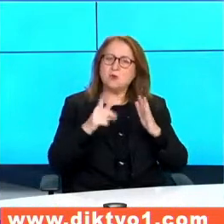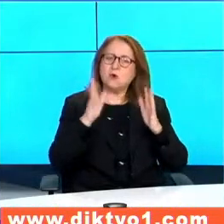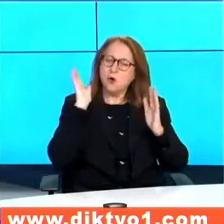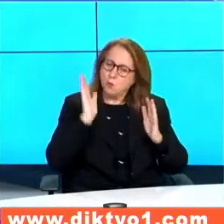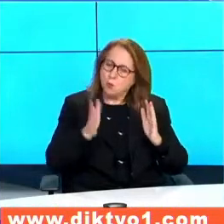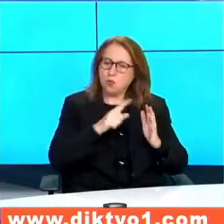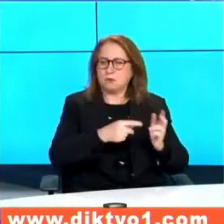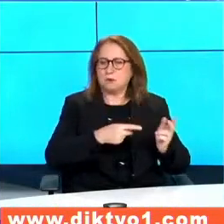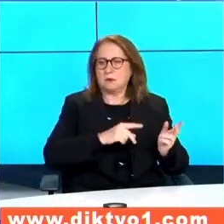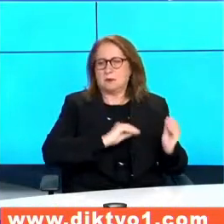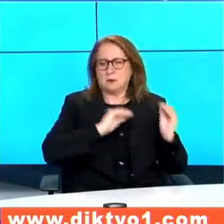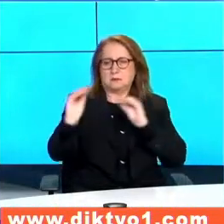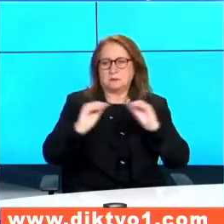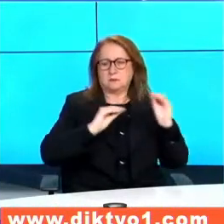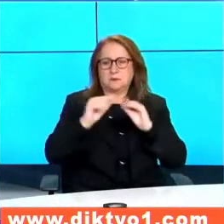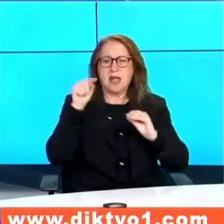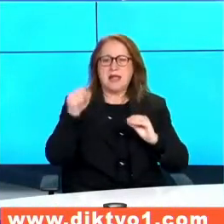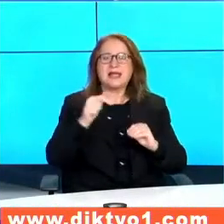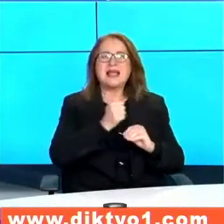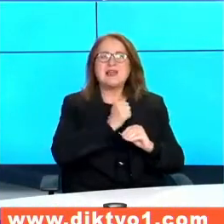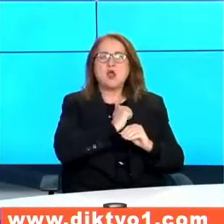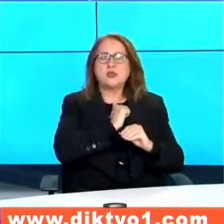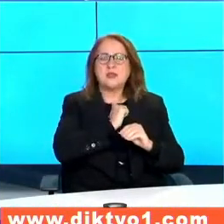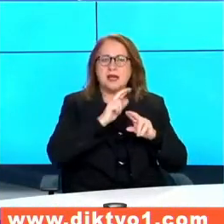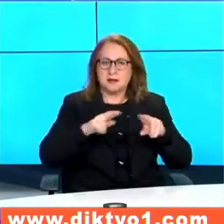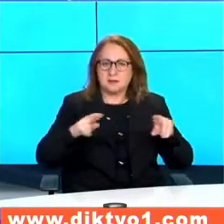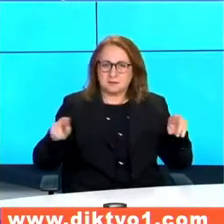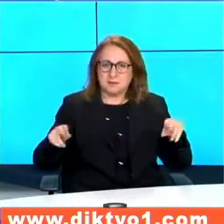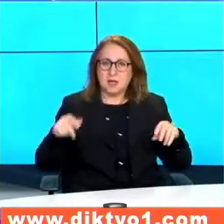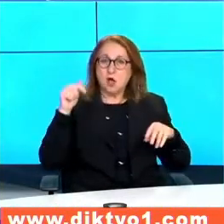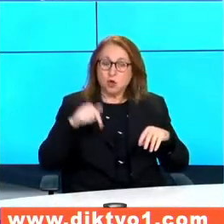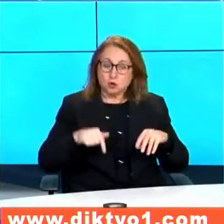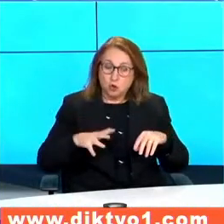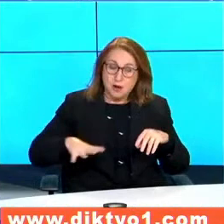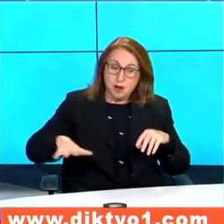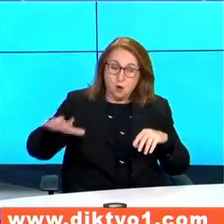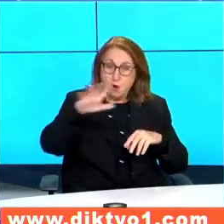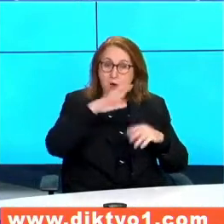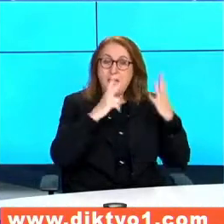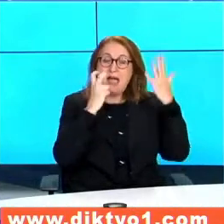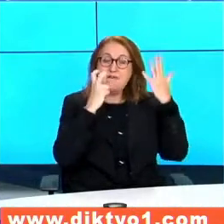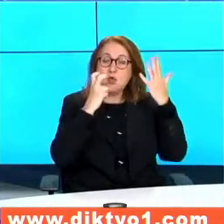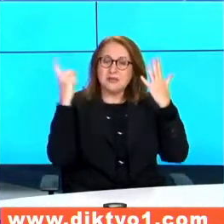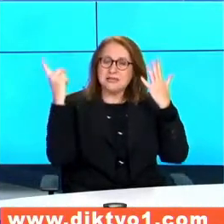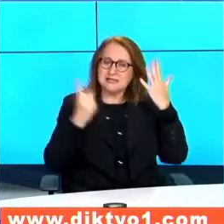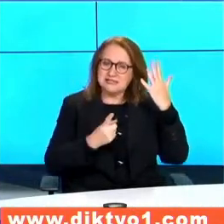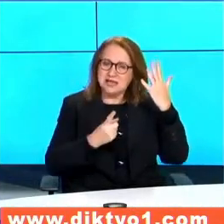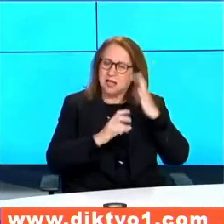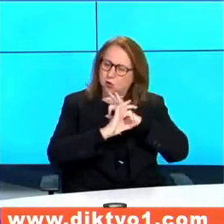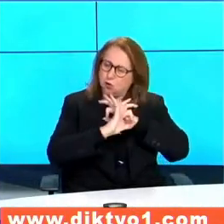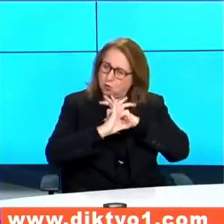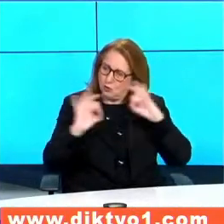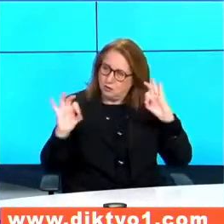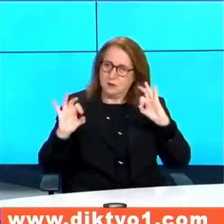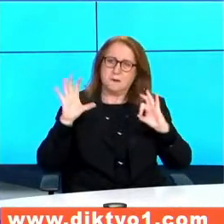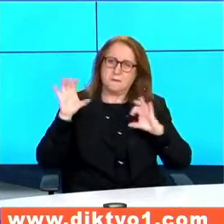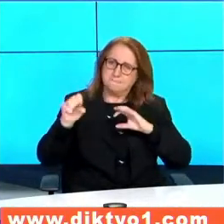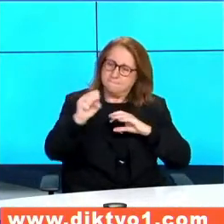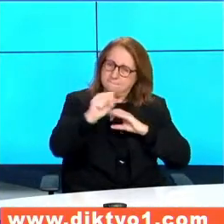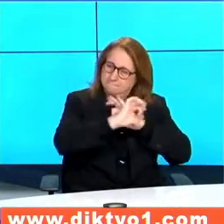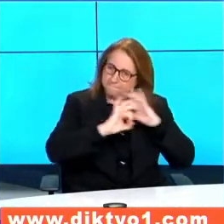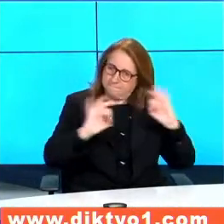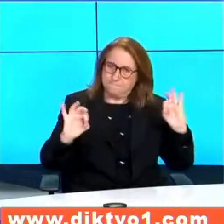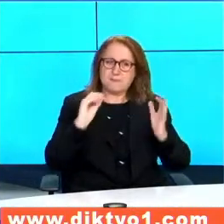περιστατικά. Αντίστοιχα, υπάρχει συμφωνία με τον ιδιωτικό τομέα και στην Αττική, όταν χρειαστούμε, να έχουμε αντίστοιχες